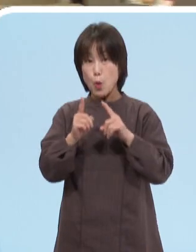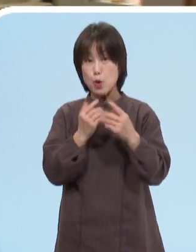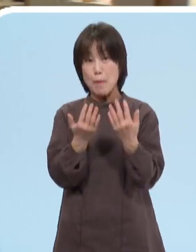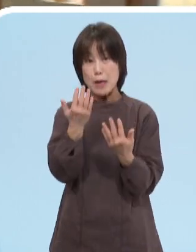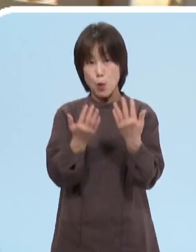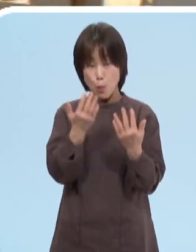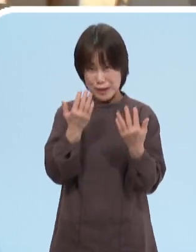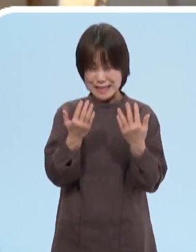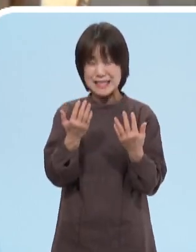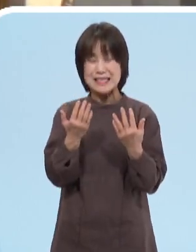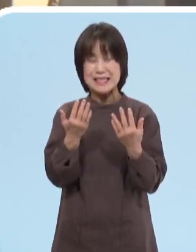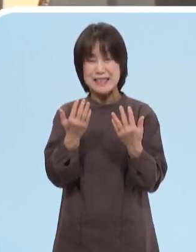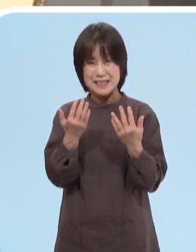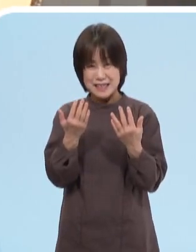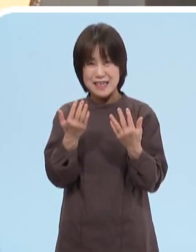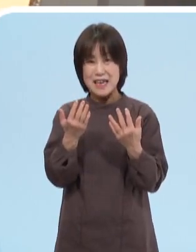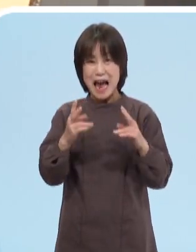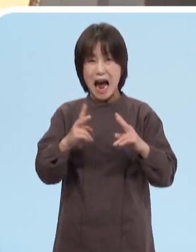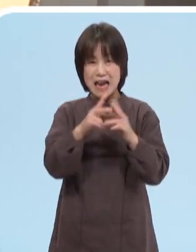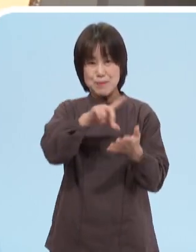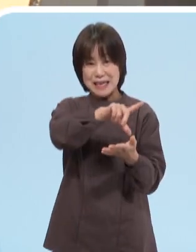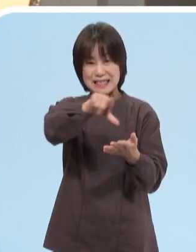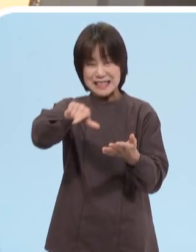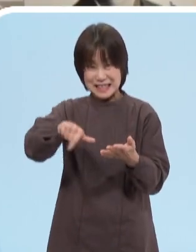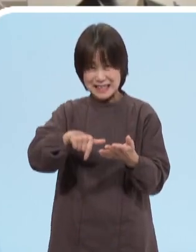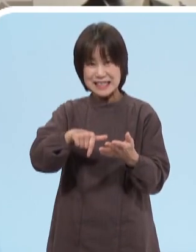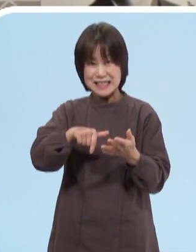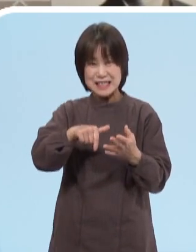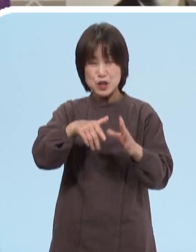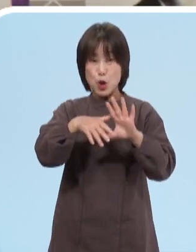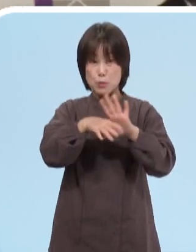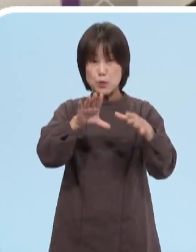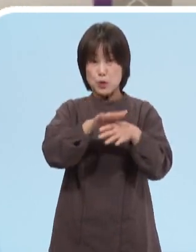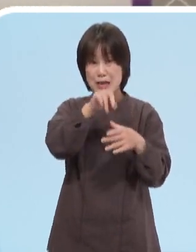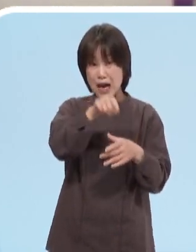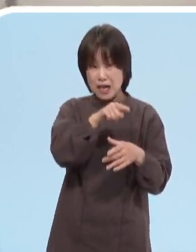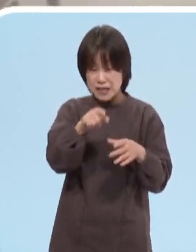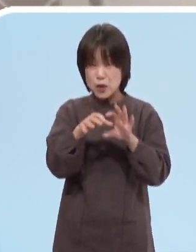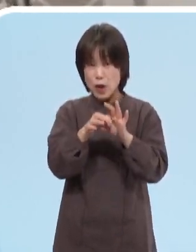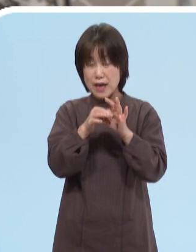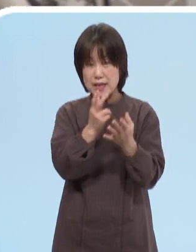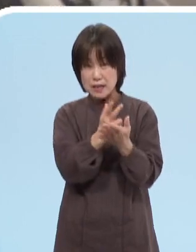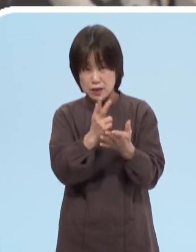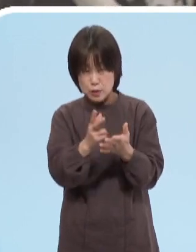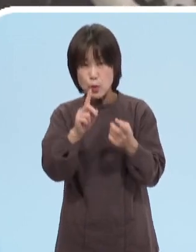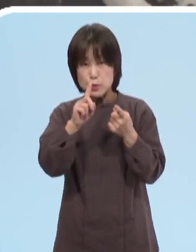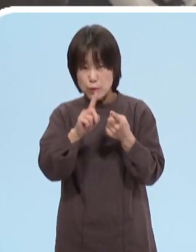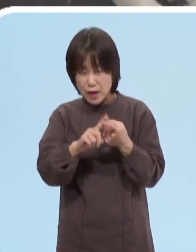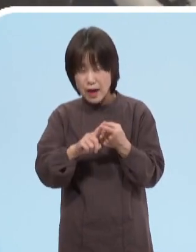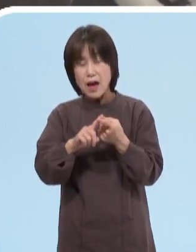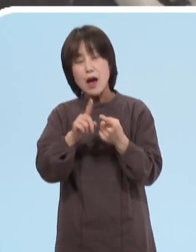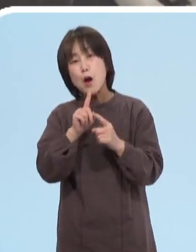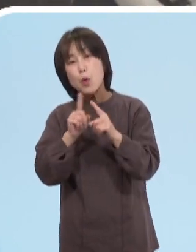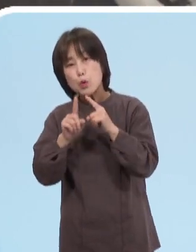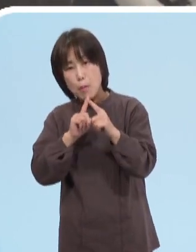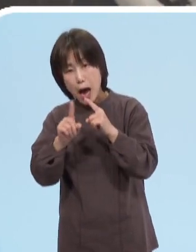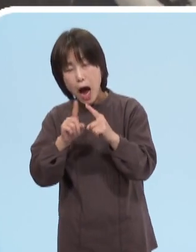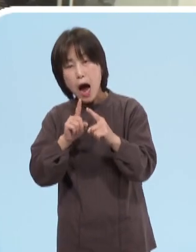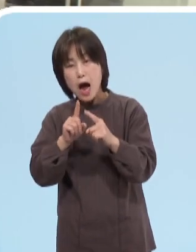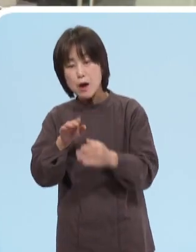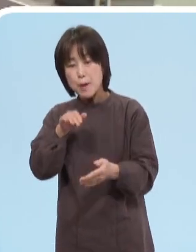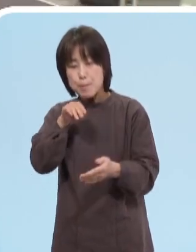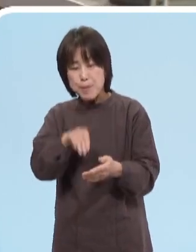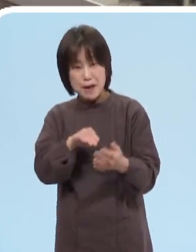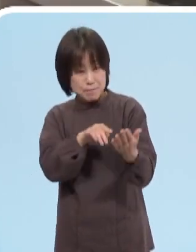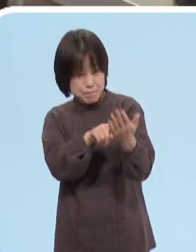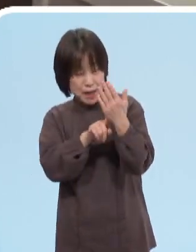森展示室は、播磨地域ゆかりの文人たちの関連資料のほか、彼らが残した印象的な言葉を